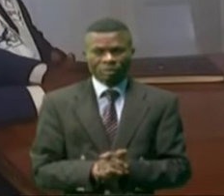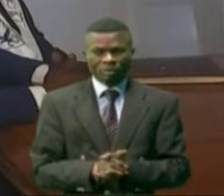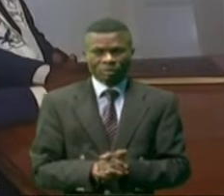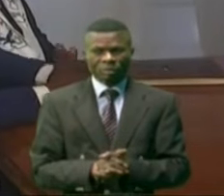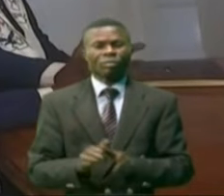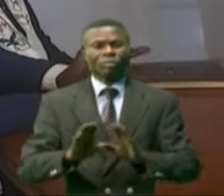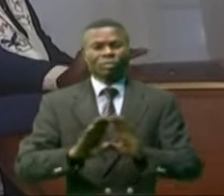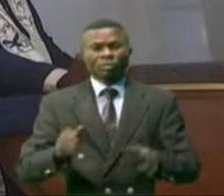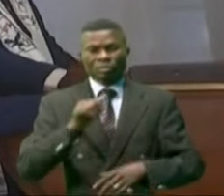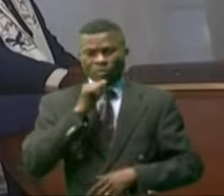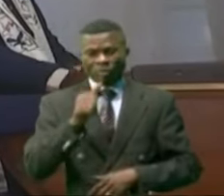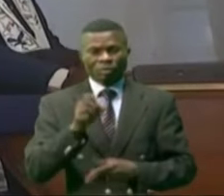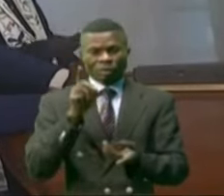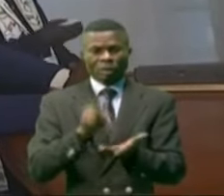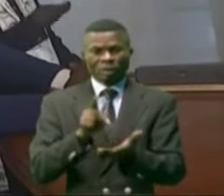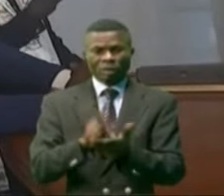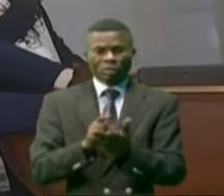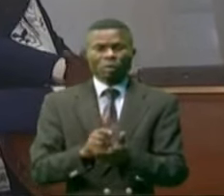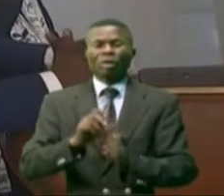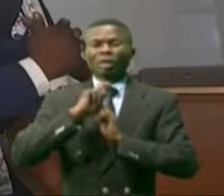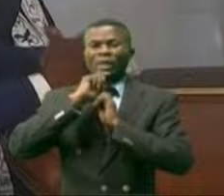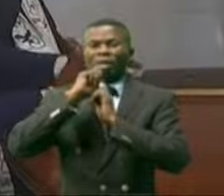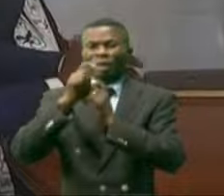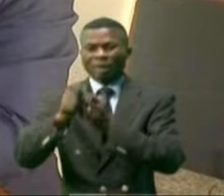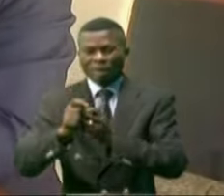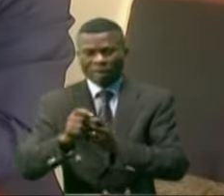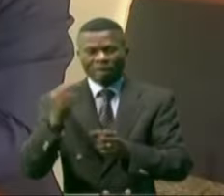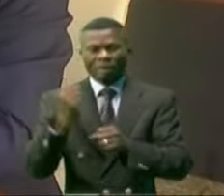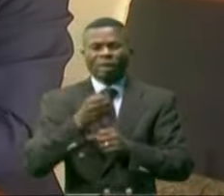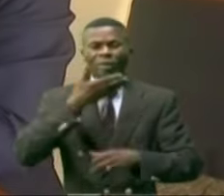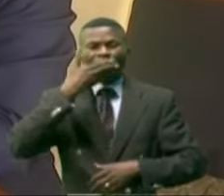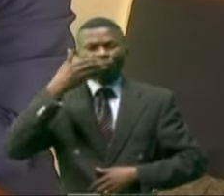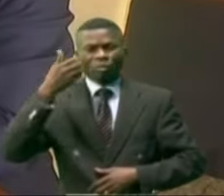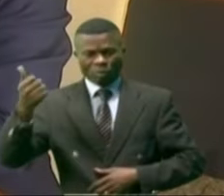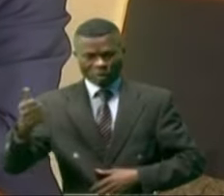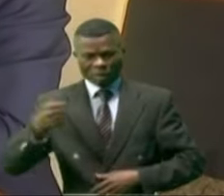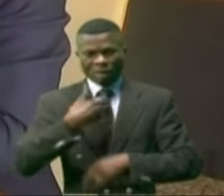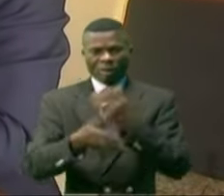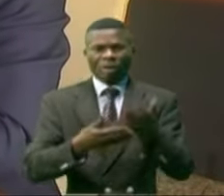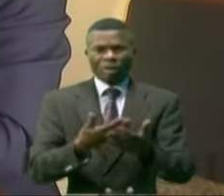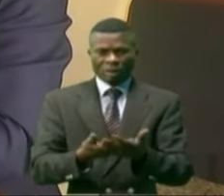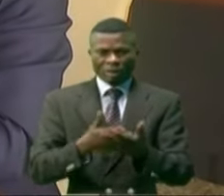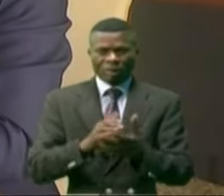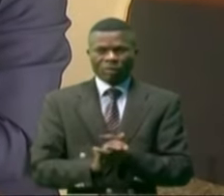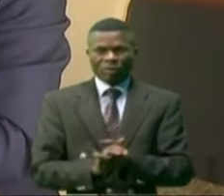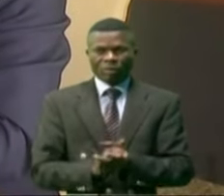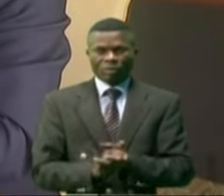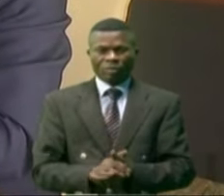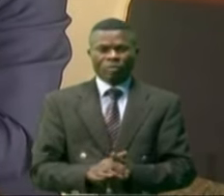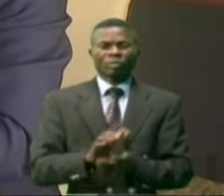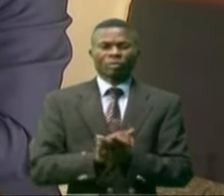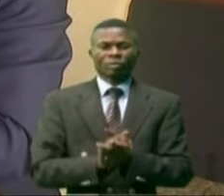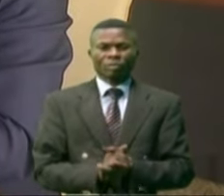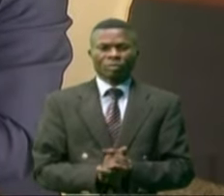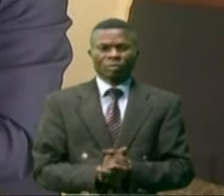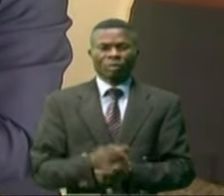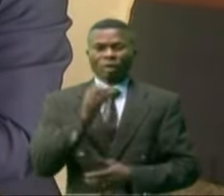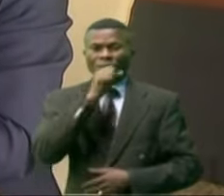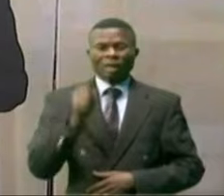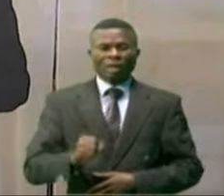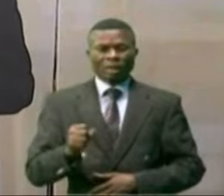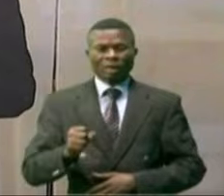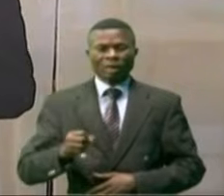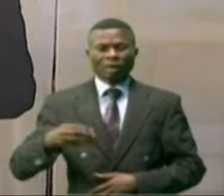mérite est un couronnement d'une carrière riche d'un homme d'État. Freddy Kita Bukusu, ancien membre du